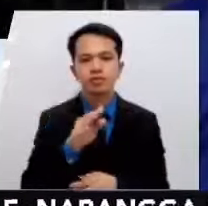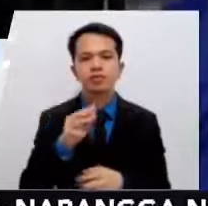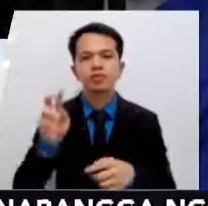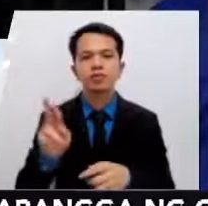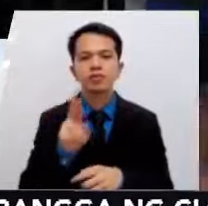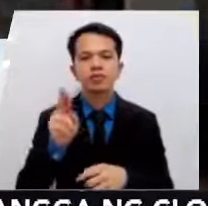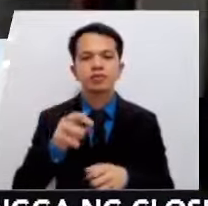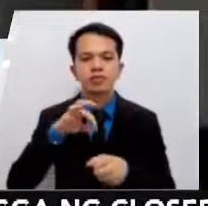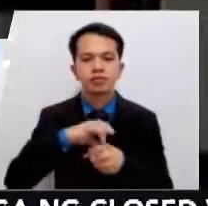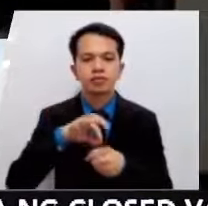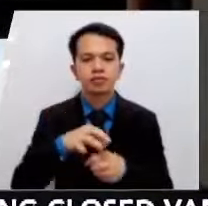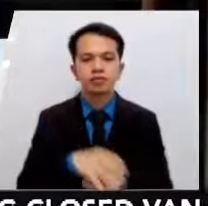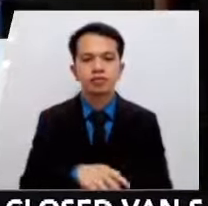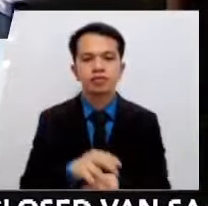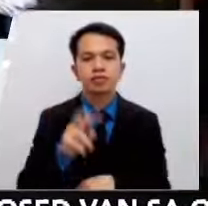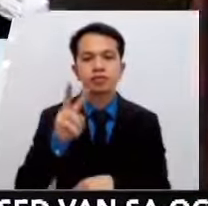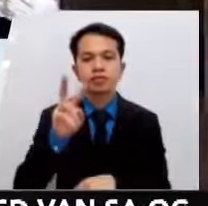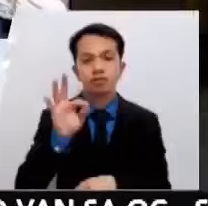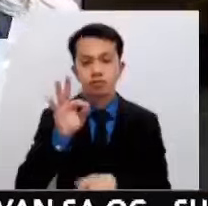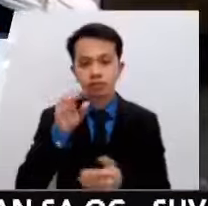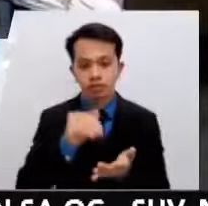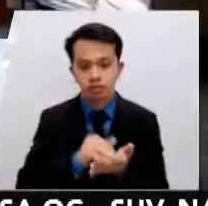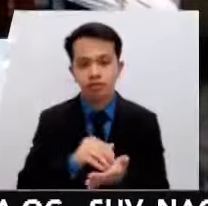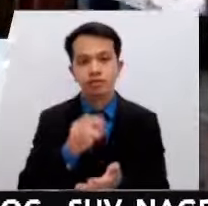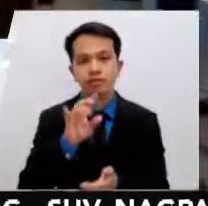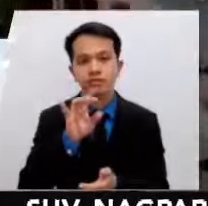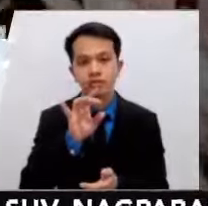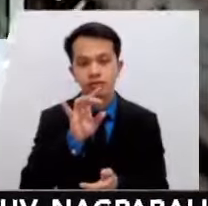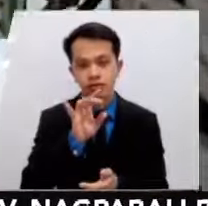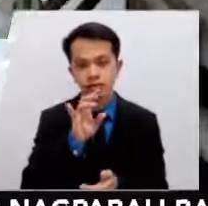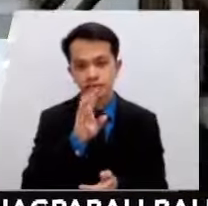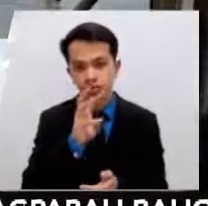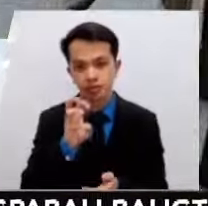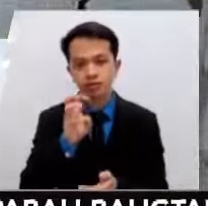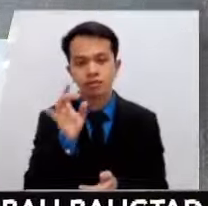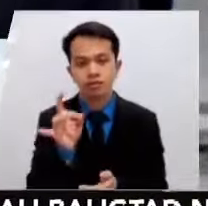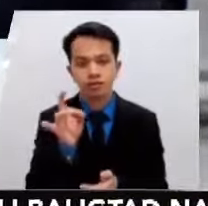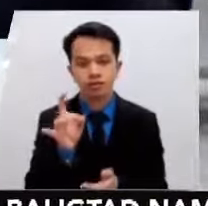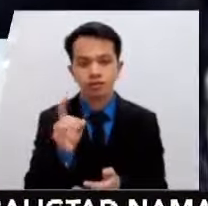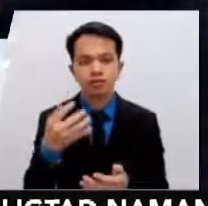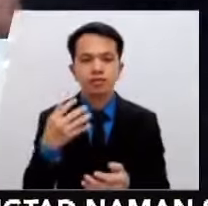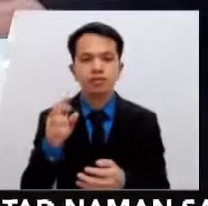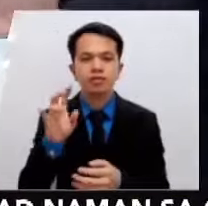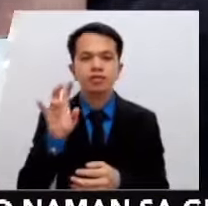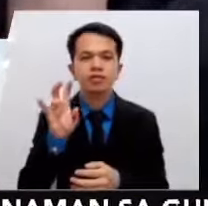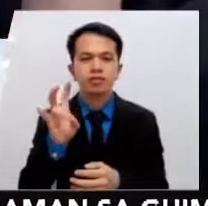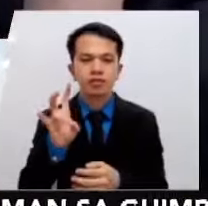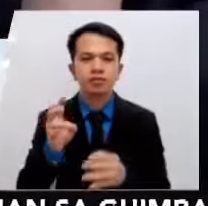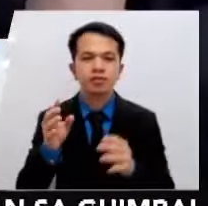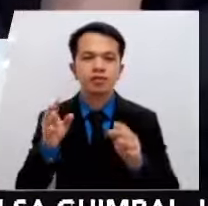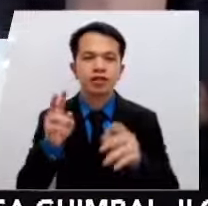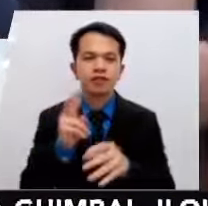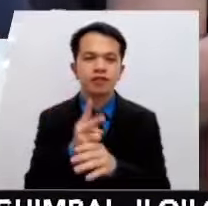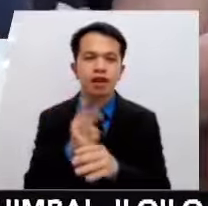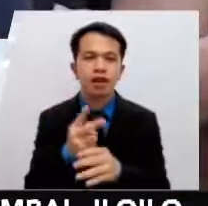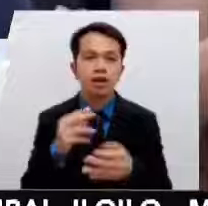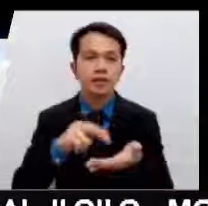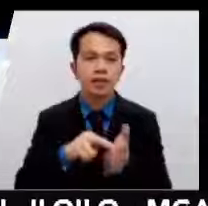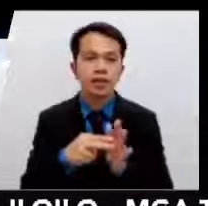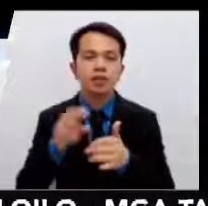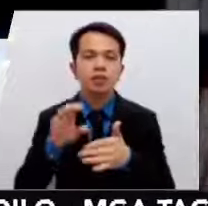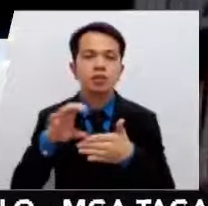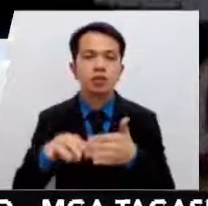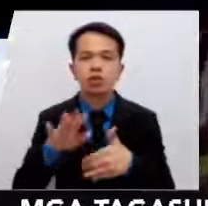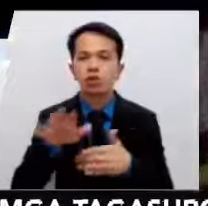2025. 9,680 po na makina ito sakay ng 7 container van. Ibig sabihin po, kompleto na ang lahat